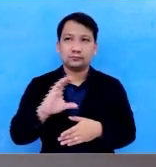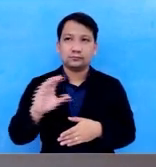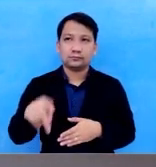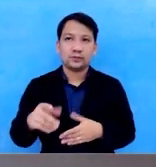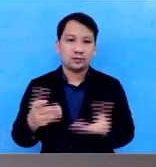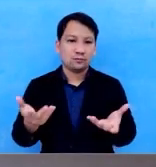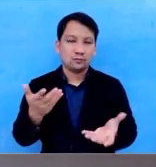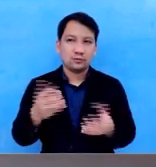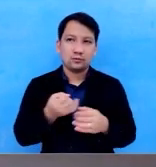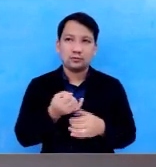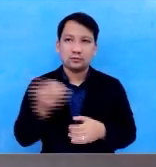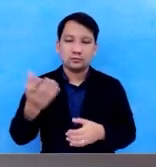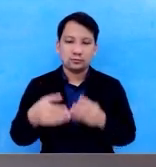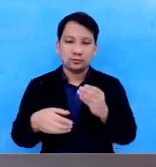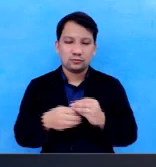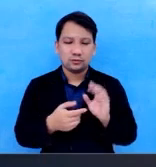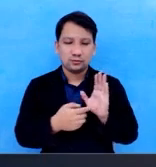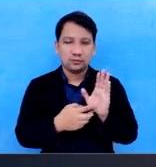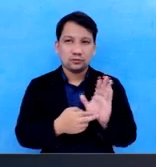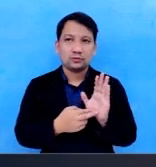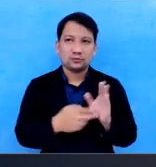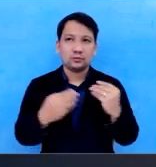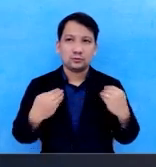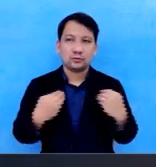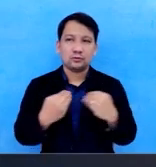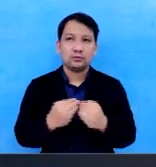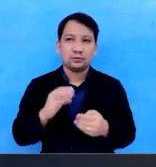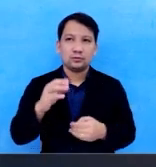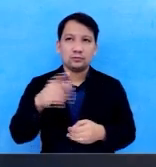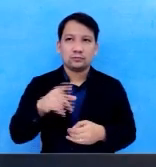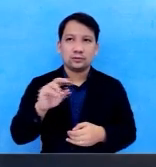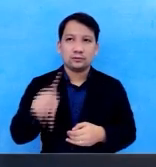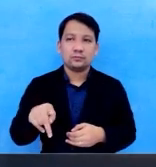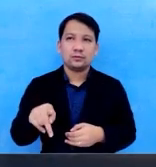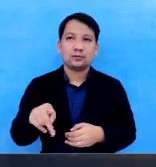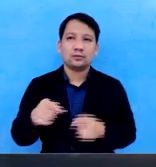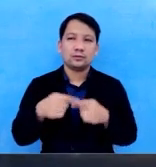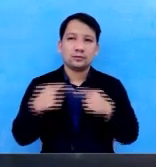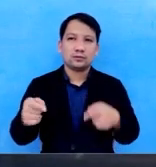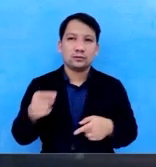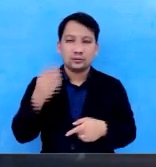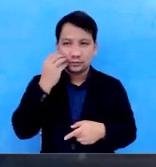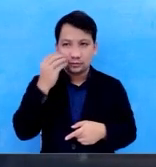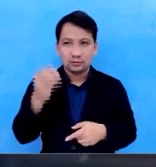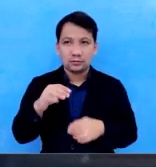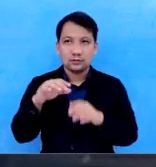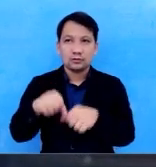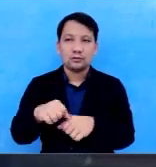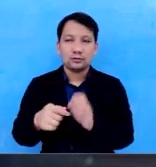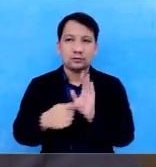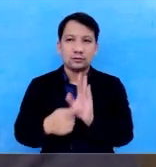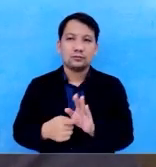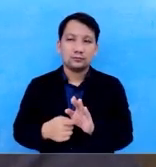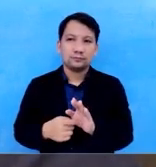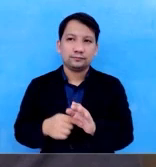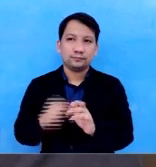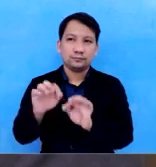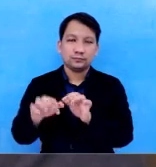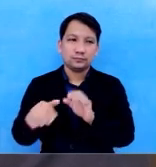ilang oras, isang nagpakilalang membro raw ng PNP Anti-Cybercrime Group ang kumuusap kay Pedro. May nagchat na